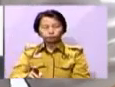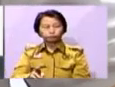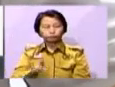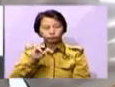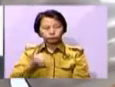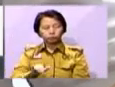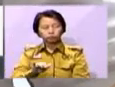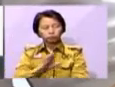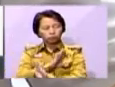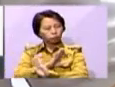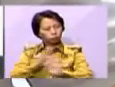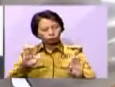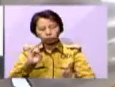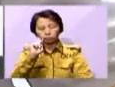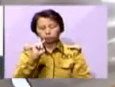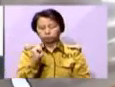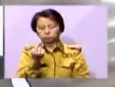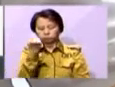bukan hanya